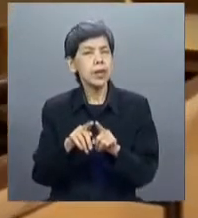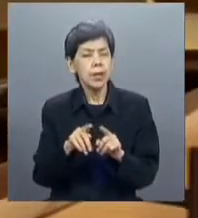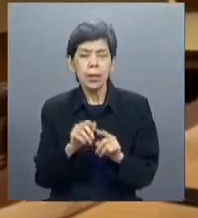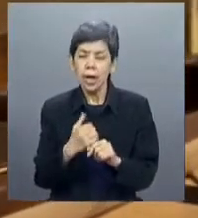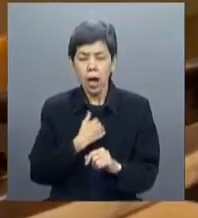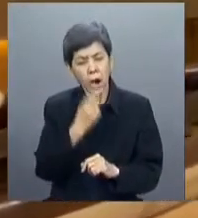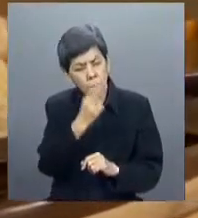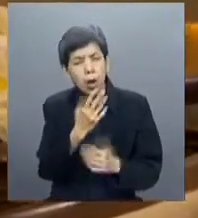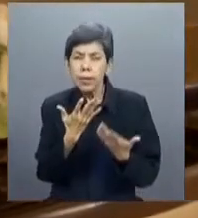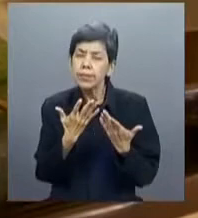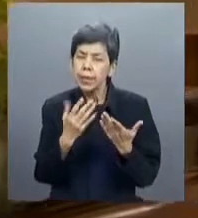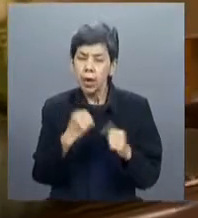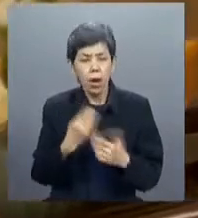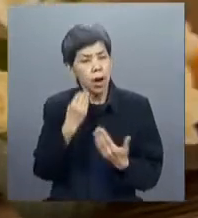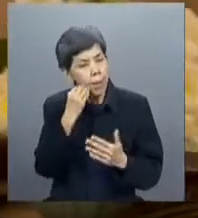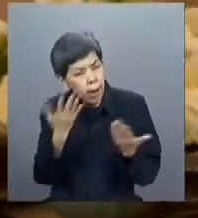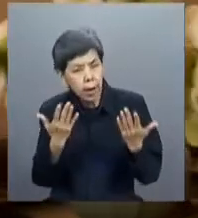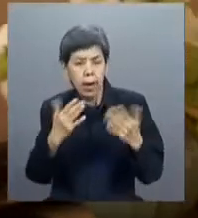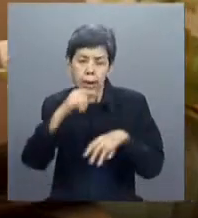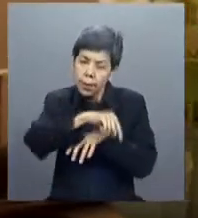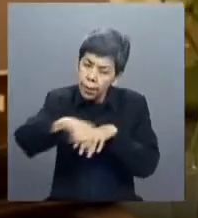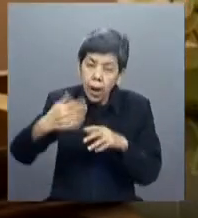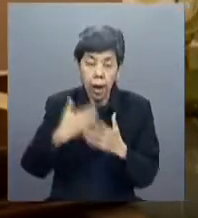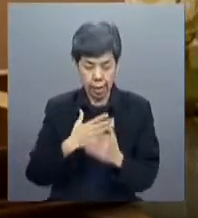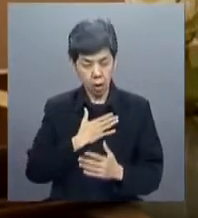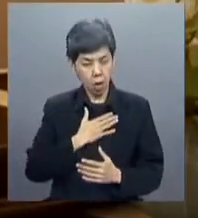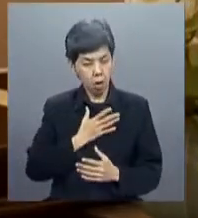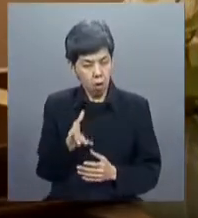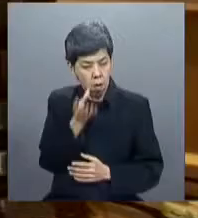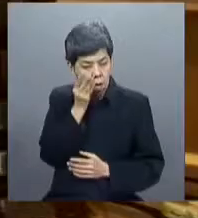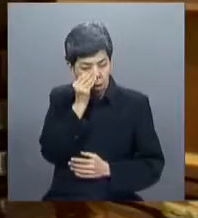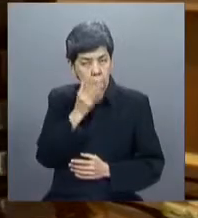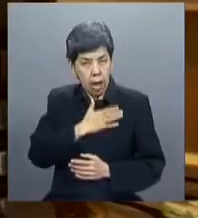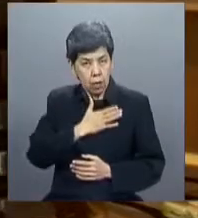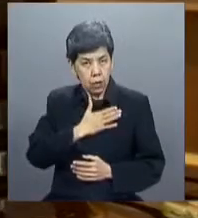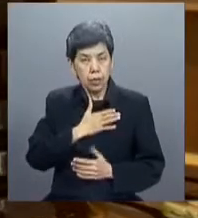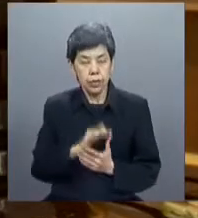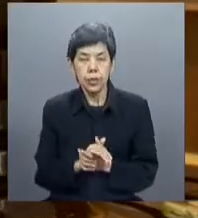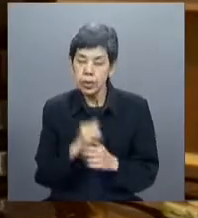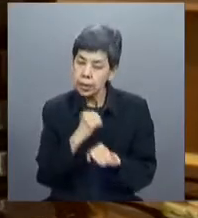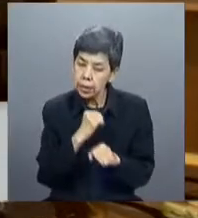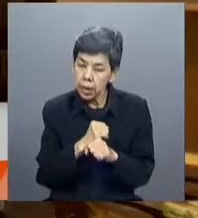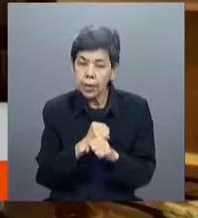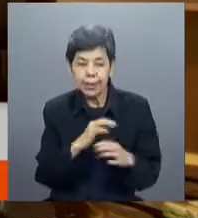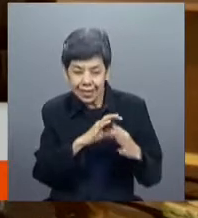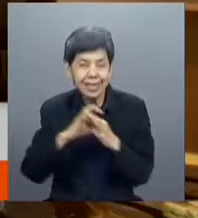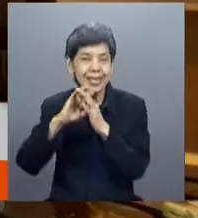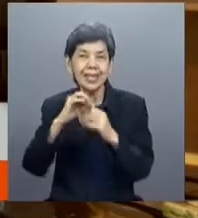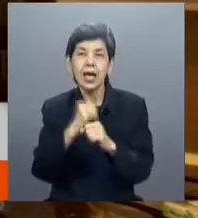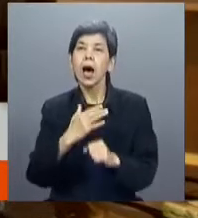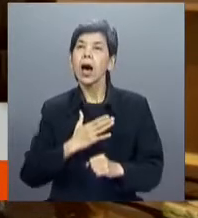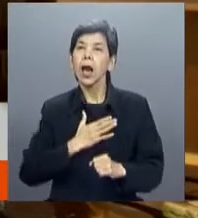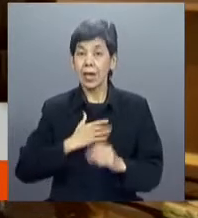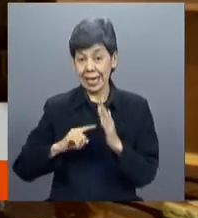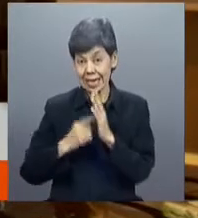มันตอบโจทย์ในเรื่องของที่อยู่อาศัยด้วยของส่วนนั้นเราก็เลยเอาแรงบันดาลใจจากส่วนนั้นนะคะมาต่อยอดในส่วนนี้ก็คือเหมือนเราก็เ